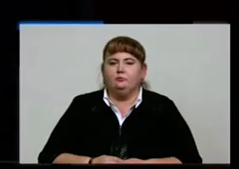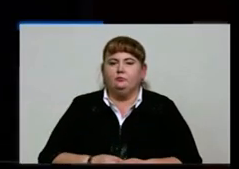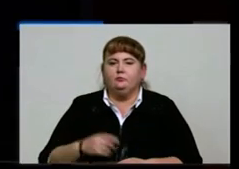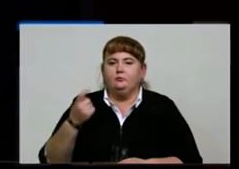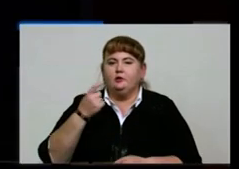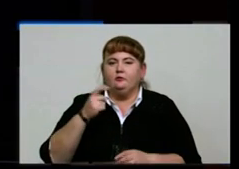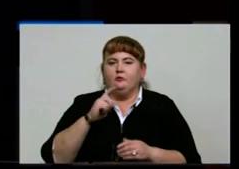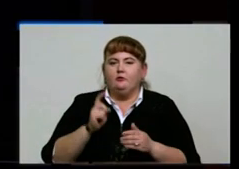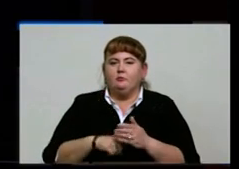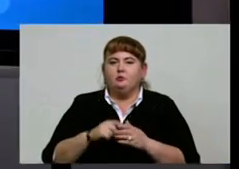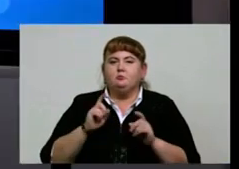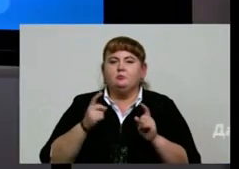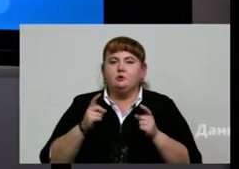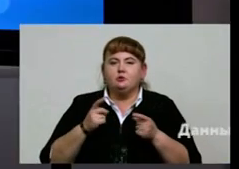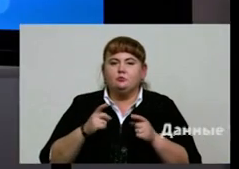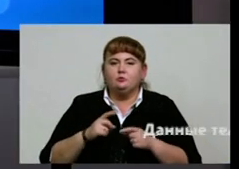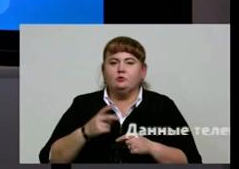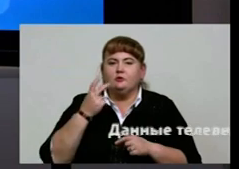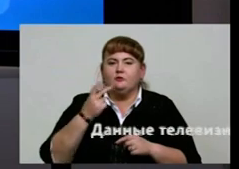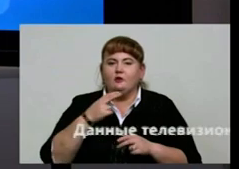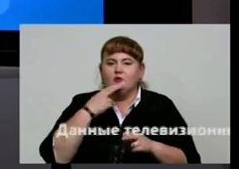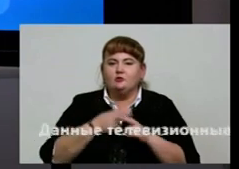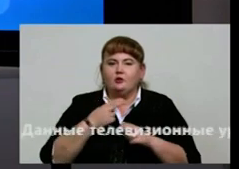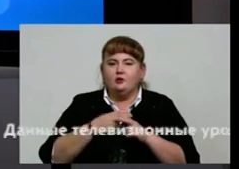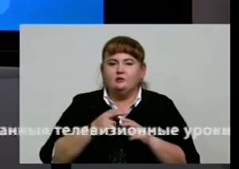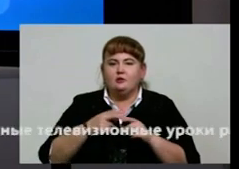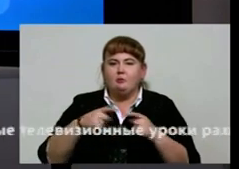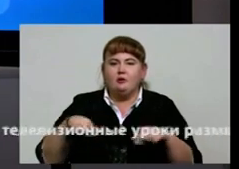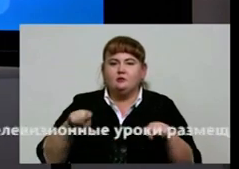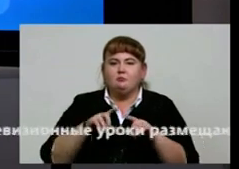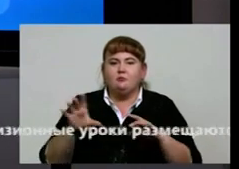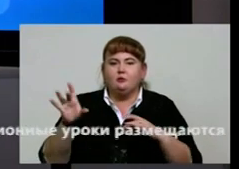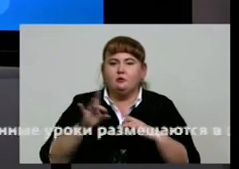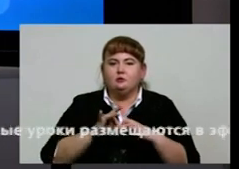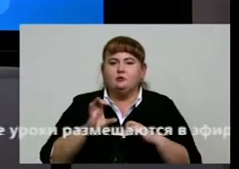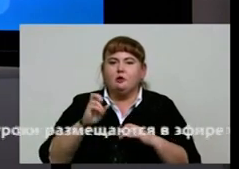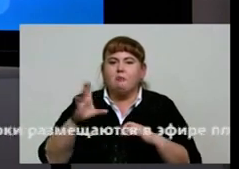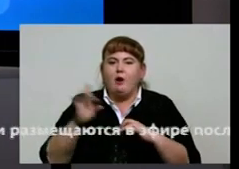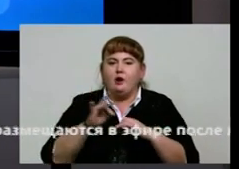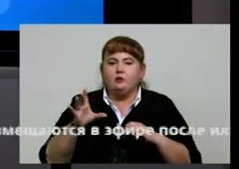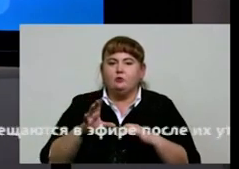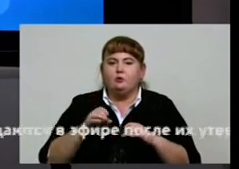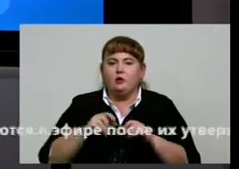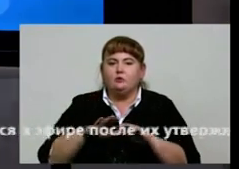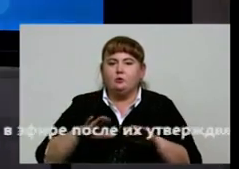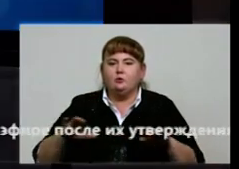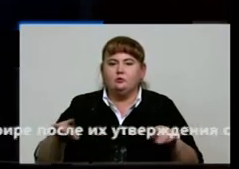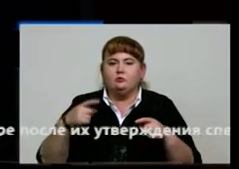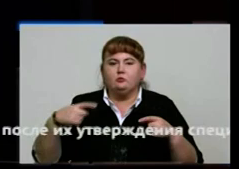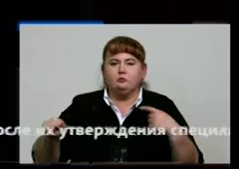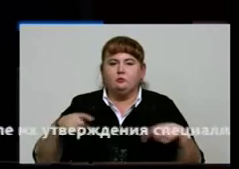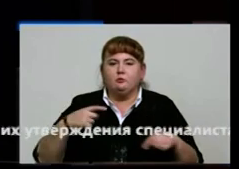Первый вопрос. Почему две железные пластинки, притянувшись к магниту, расходятся свободными